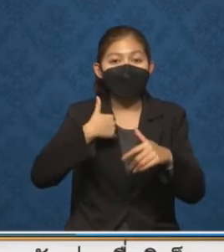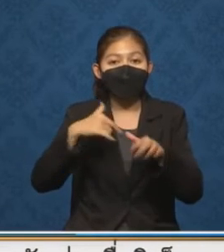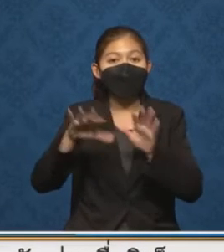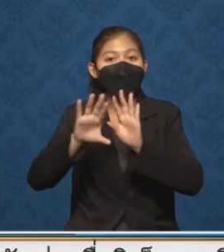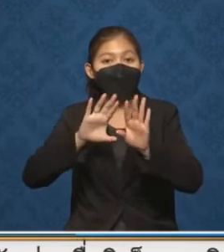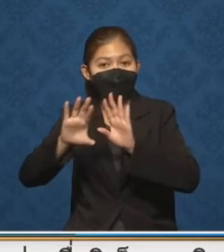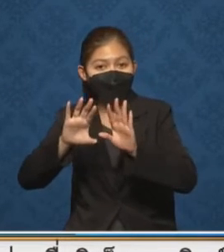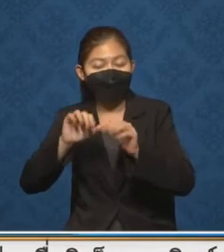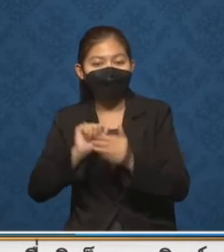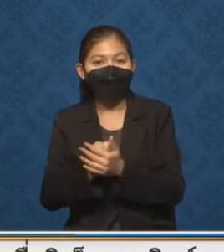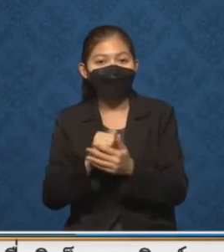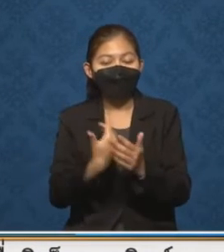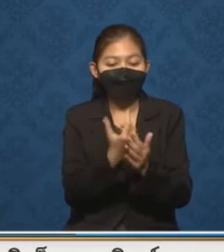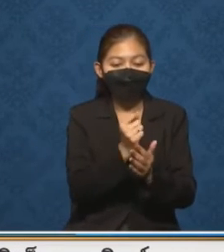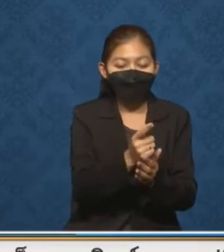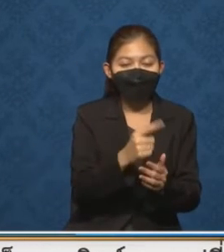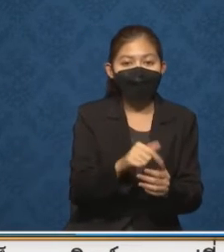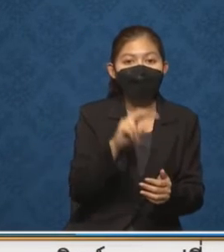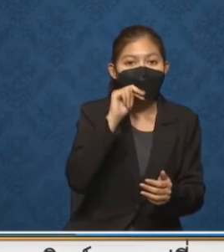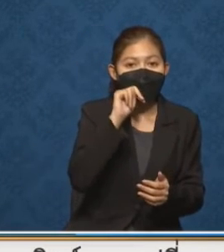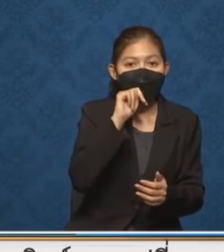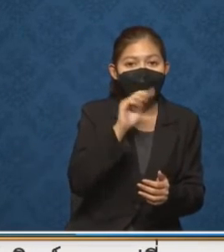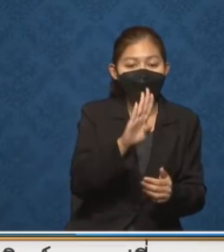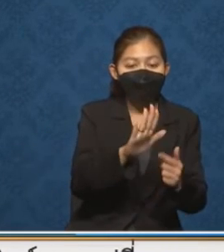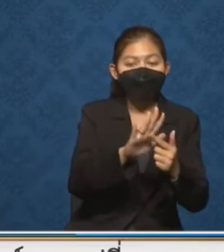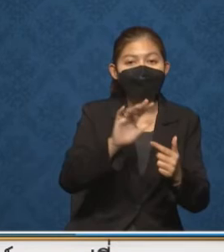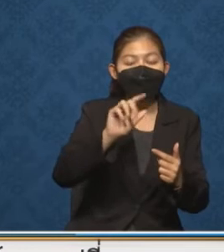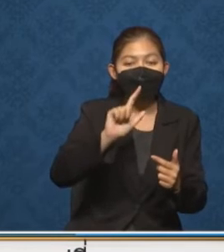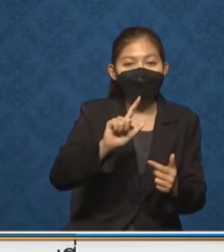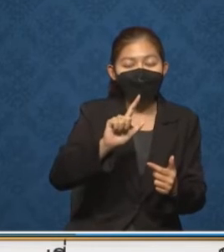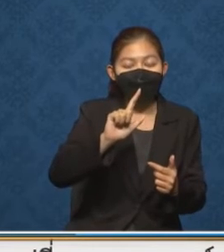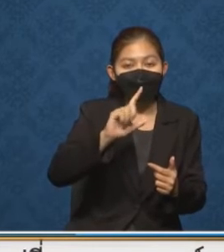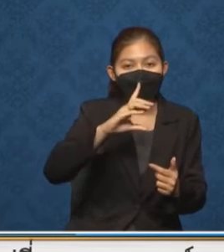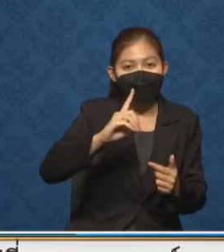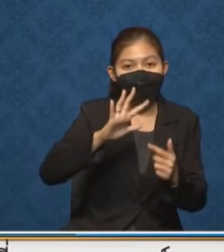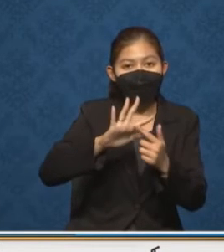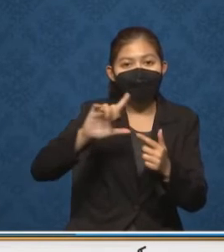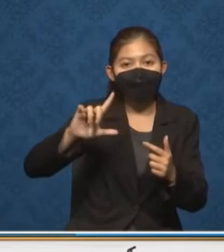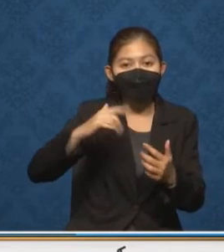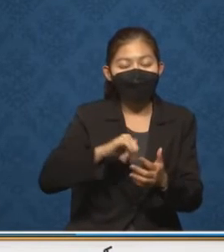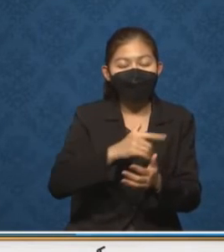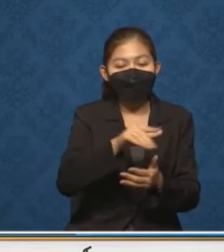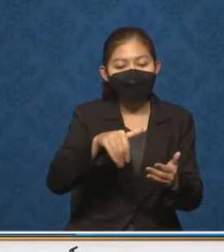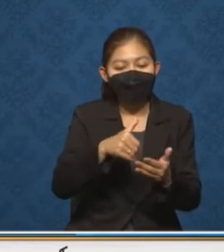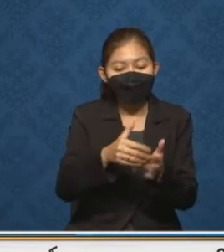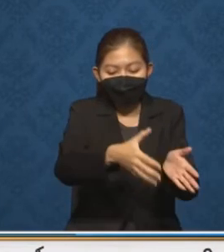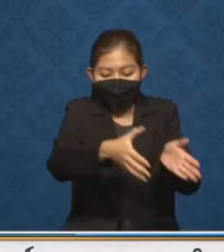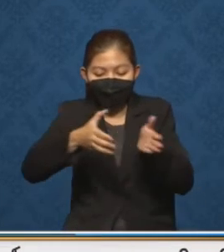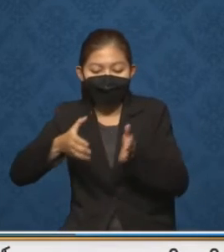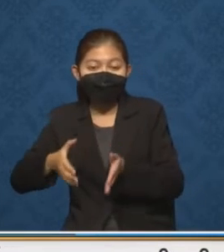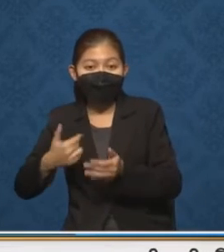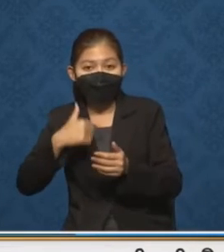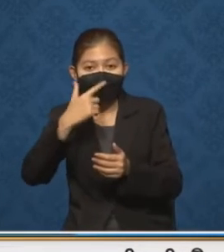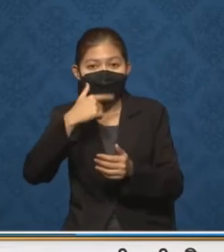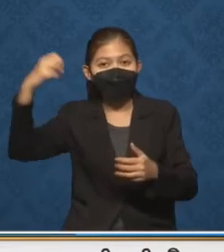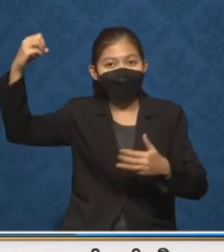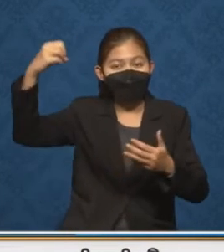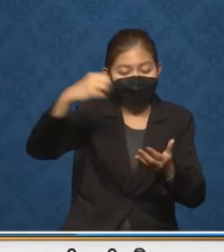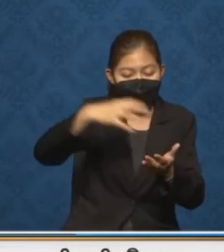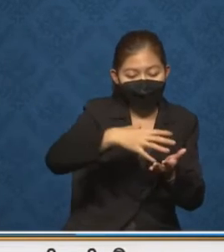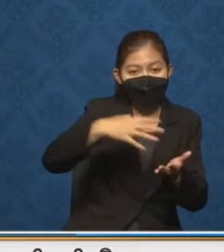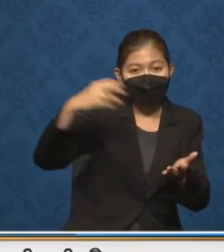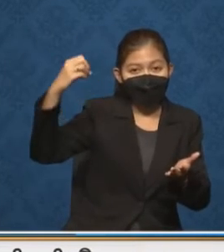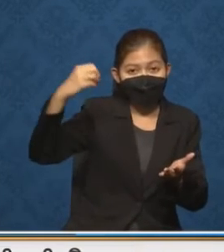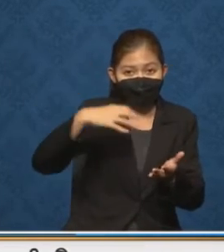ค่าใช้จ่ายในการเอาน้ำประดายขึมาใช้เทียบกน้ำท่าน จรๆไม่คอยตางนเทาไห่แล้ทกวันนี้ามแงอทิตย์เข้ามา